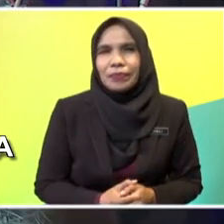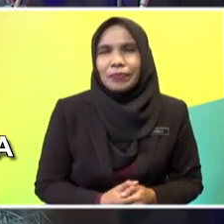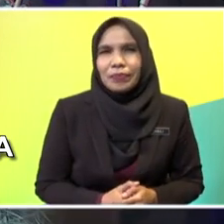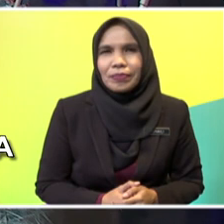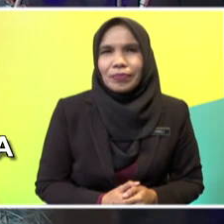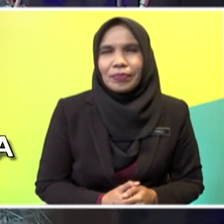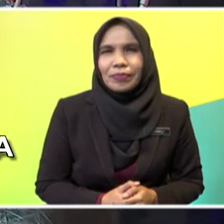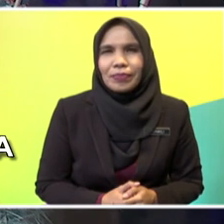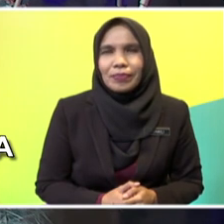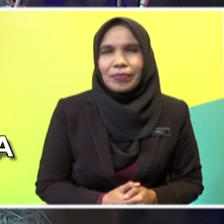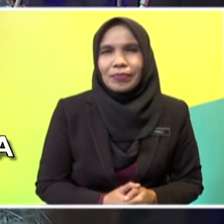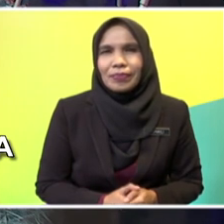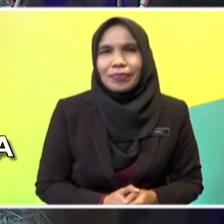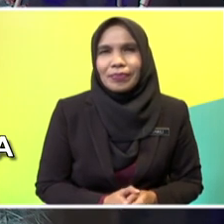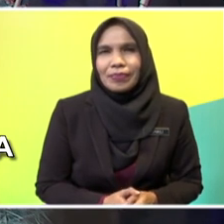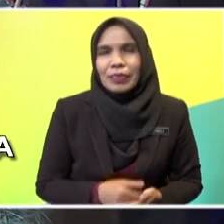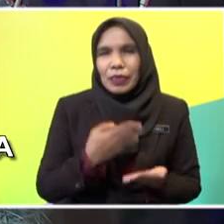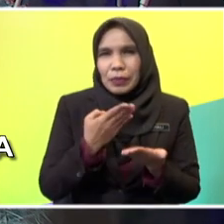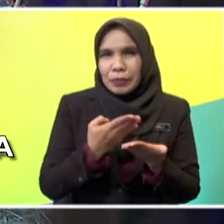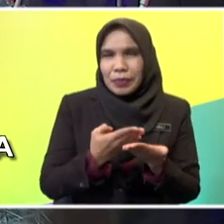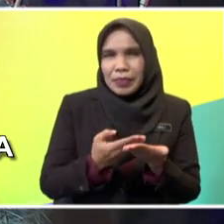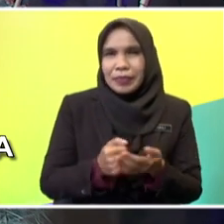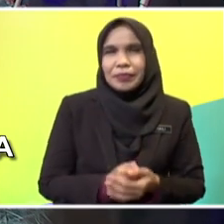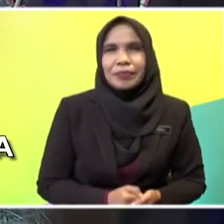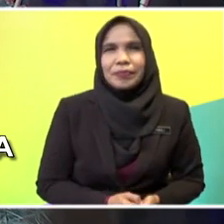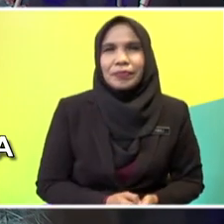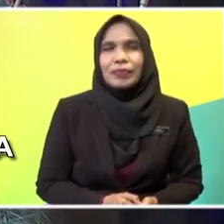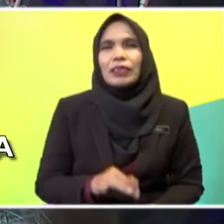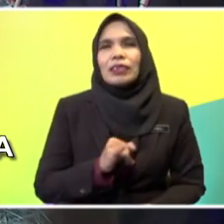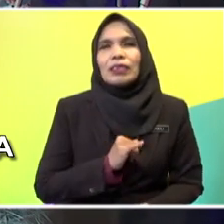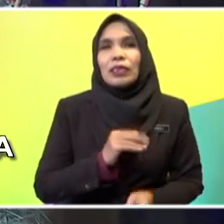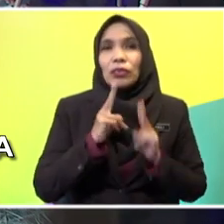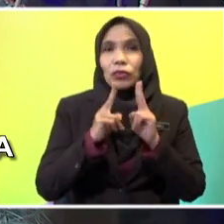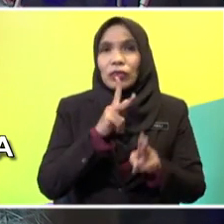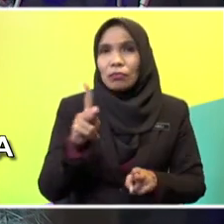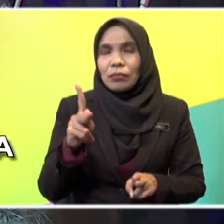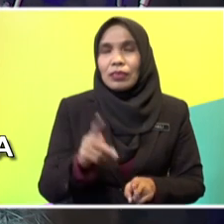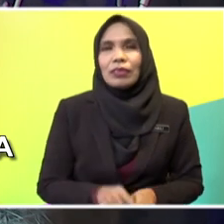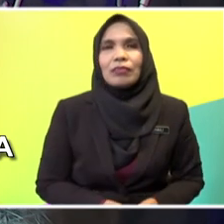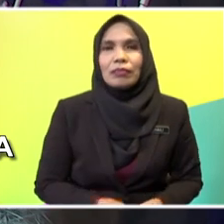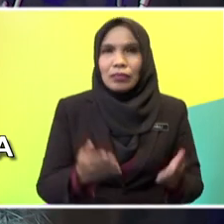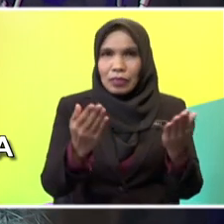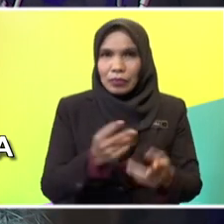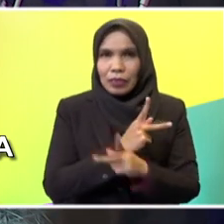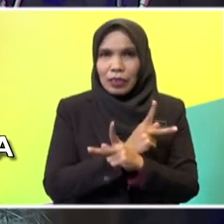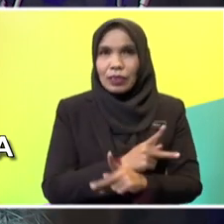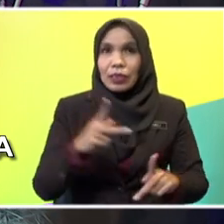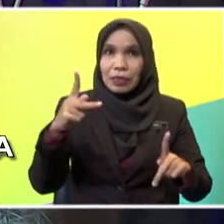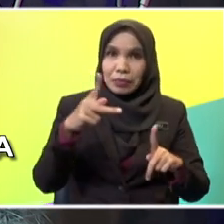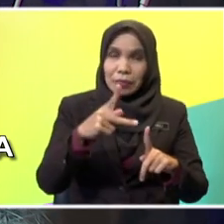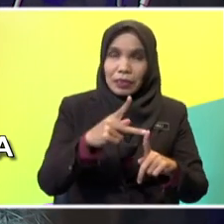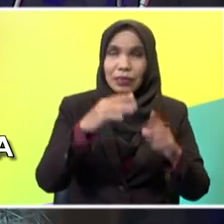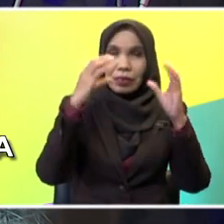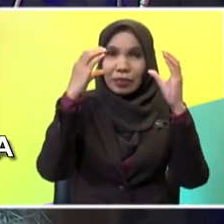yang cantik, betul kan? Ya, betul. Baik, apapun saya nak ucapkan terima kasih kepada Cikgu Jamaliah Omar, Guru Pendidikan